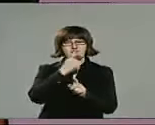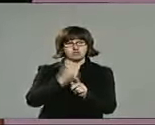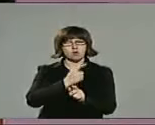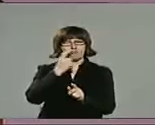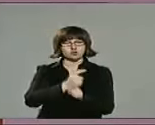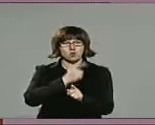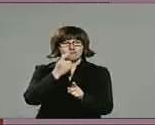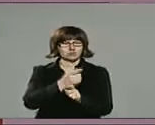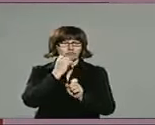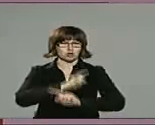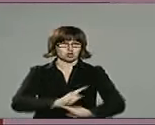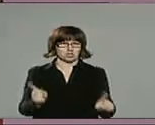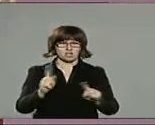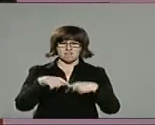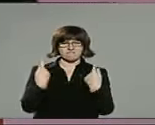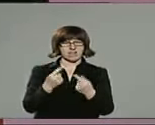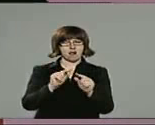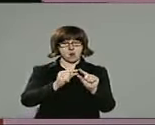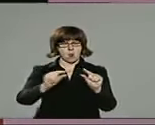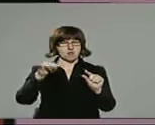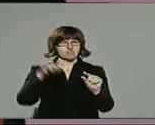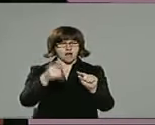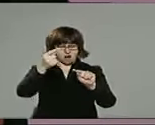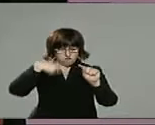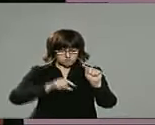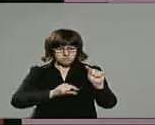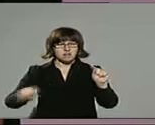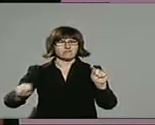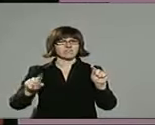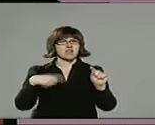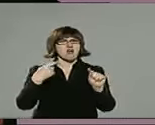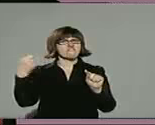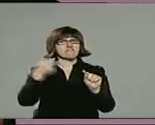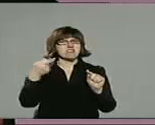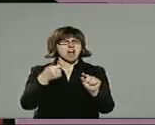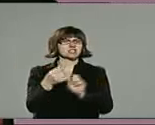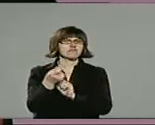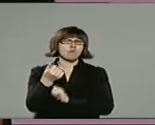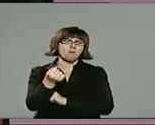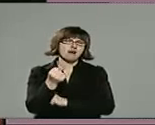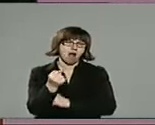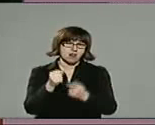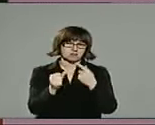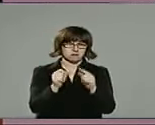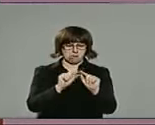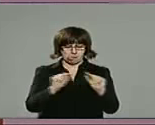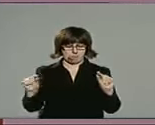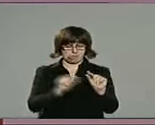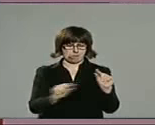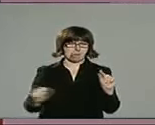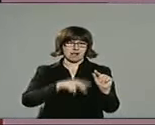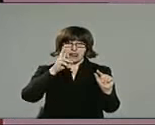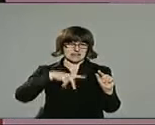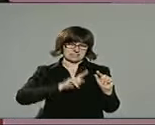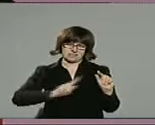Versprechungen mehr hören, wo bei uns im Kleingedruckten unten drunter steht, das stellen wir unter Finanzvorbehalt. Das Kleingedruckte lesen die